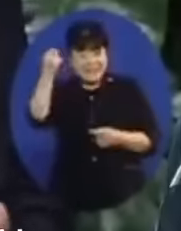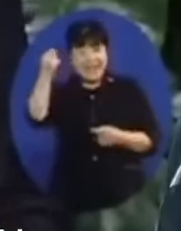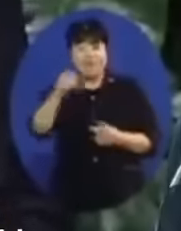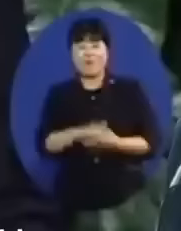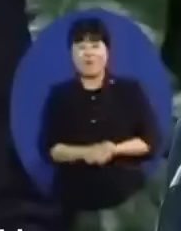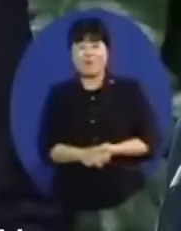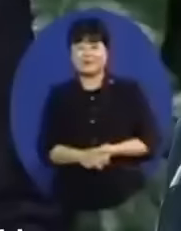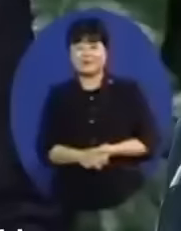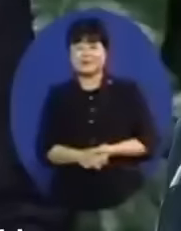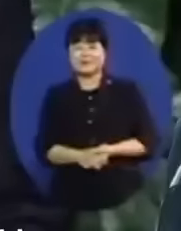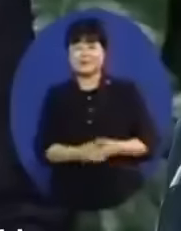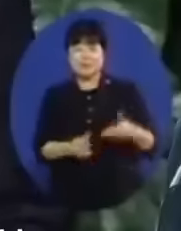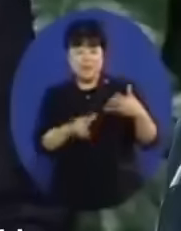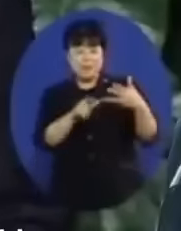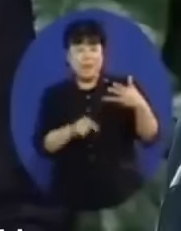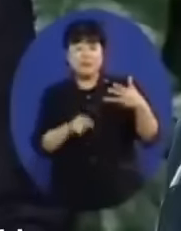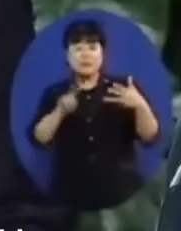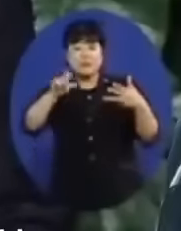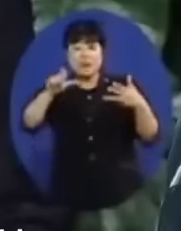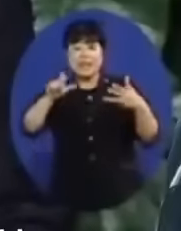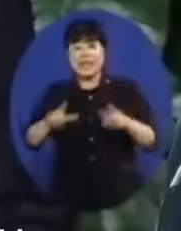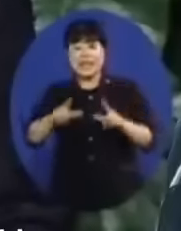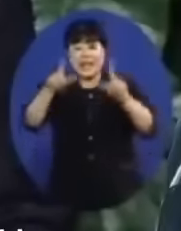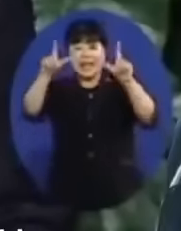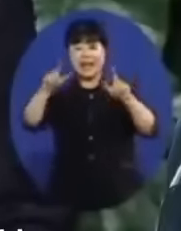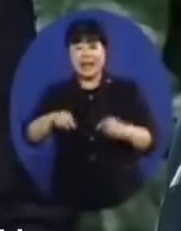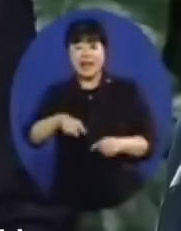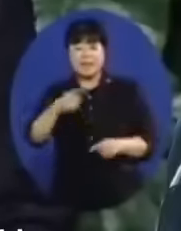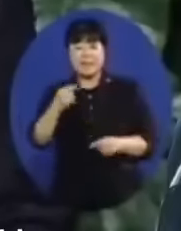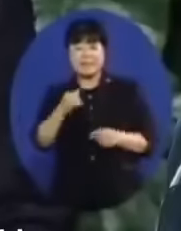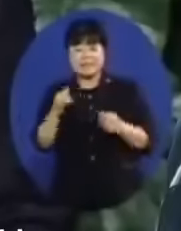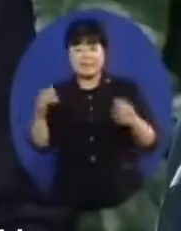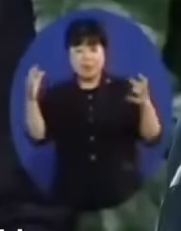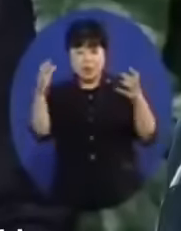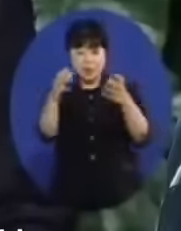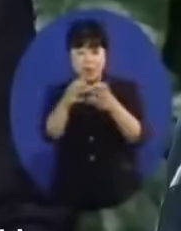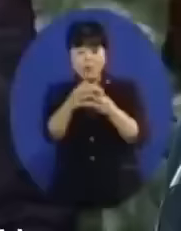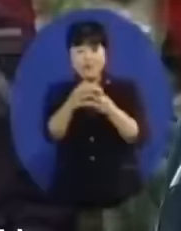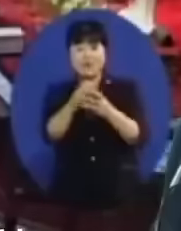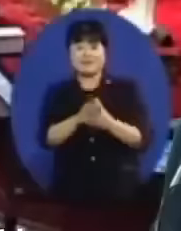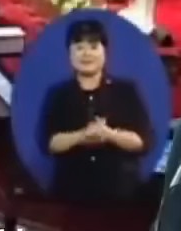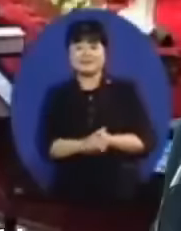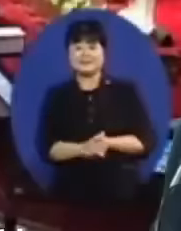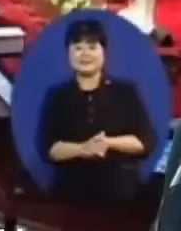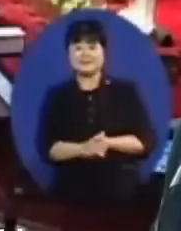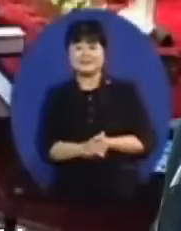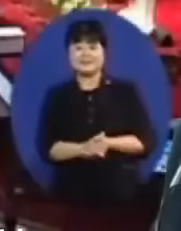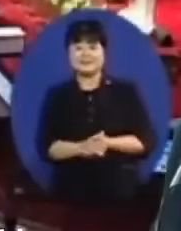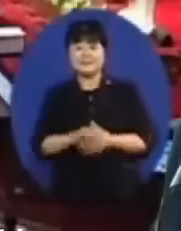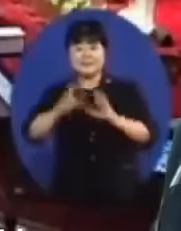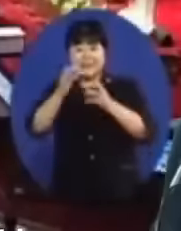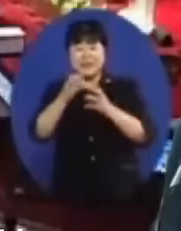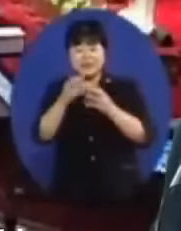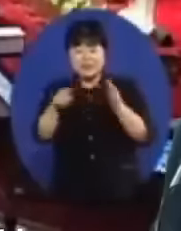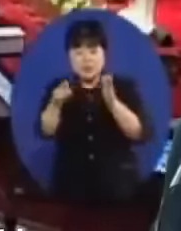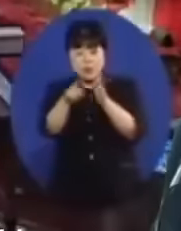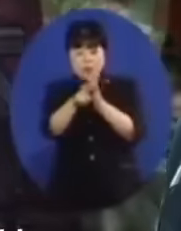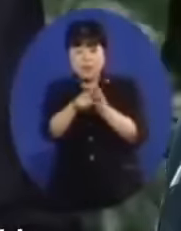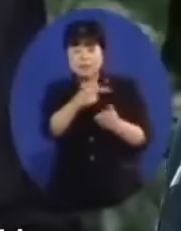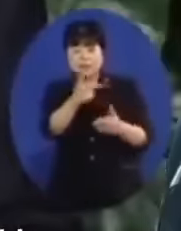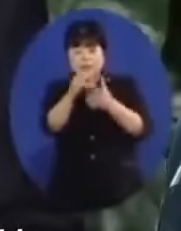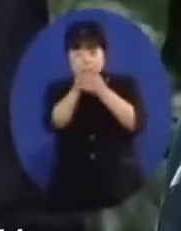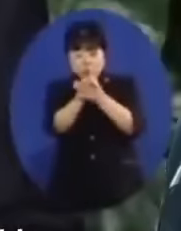더구나 8월 15일 날 100만 명 우리 성도들이 모여서 나라와 민족을 위한